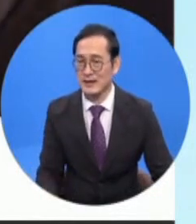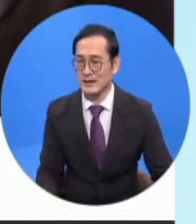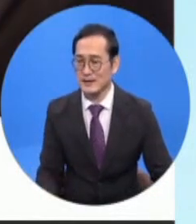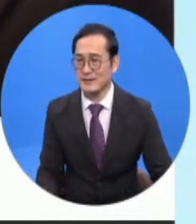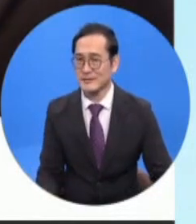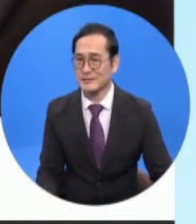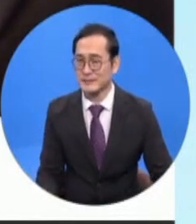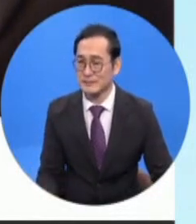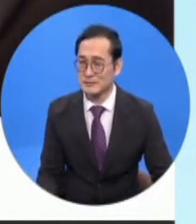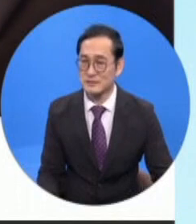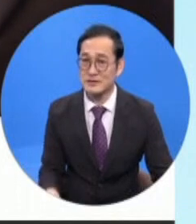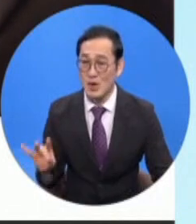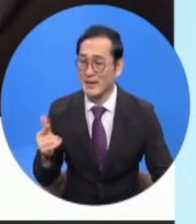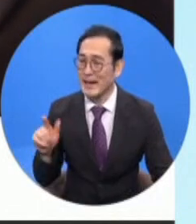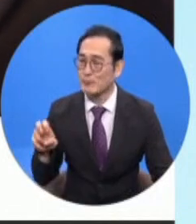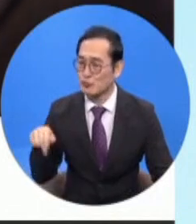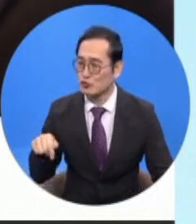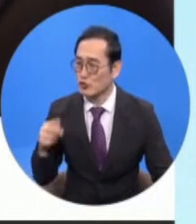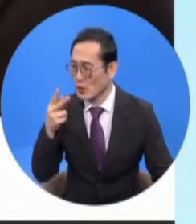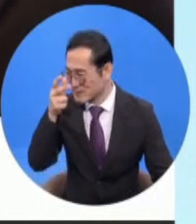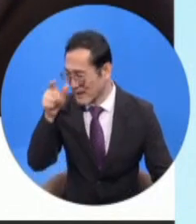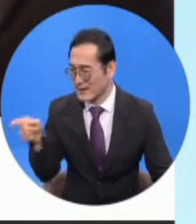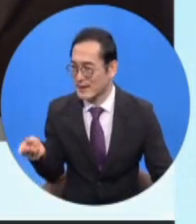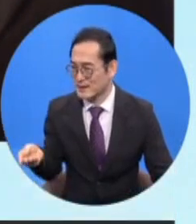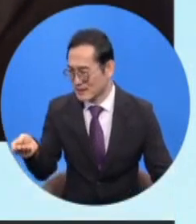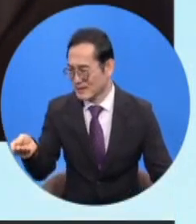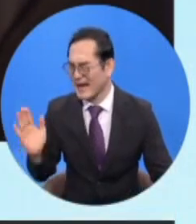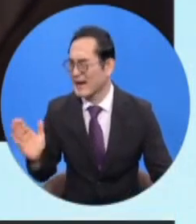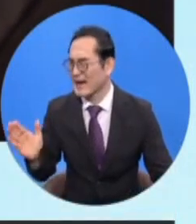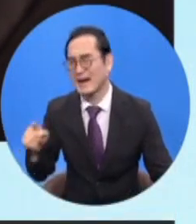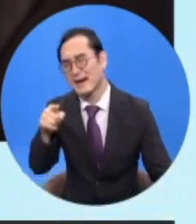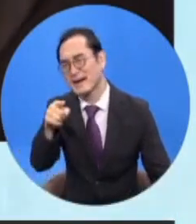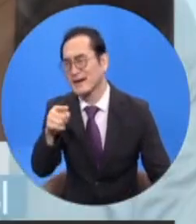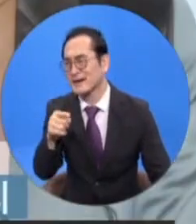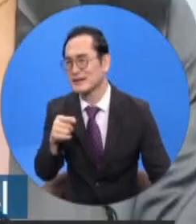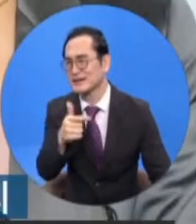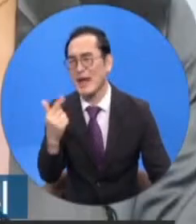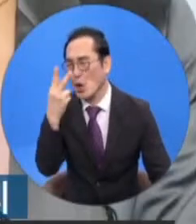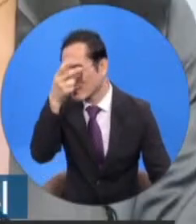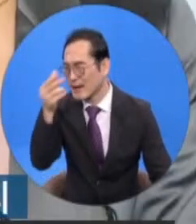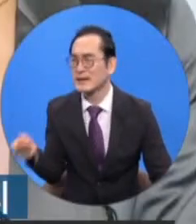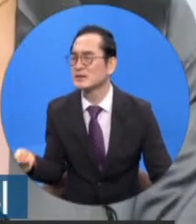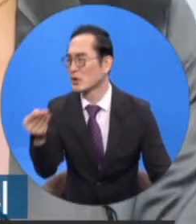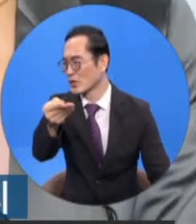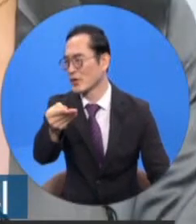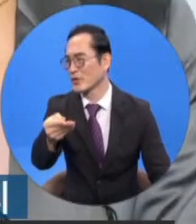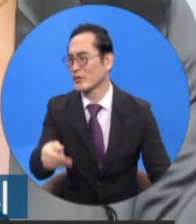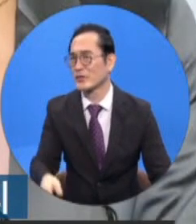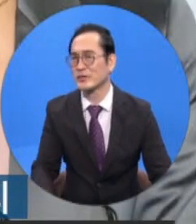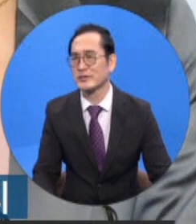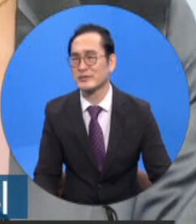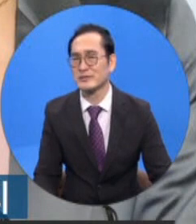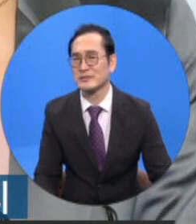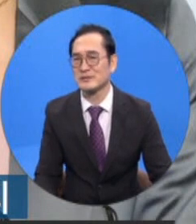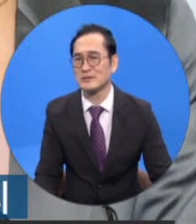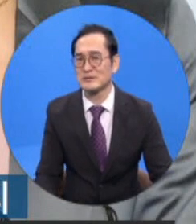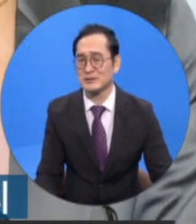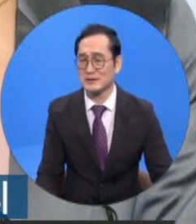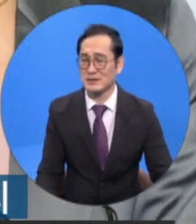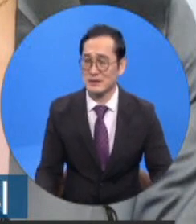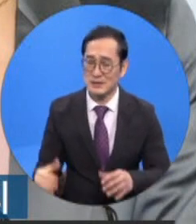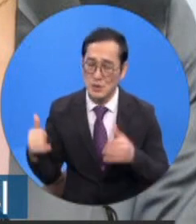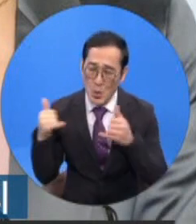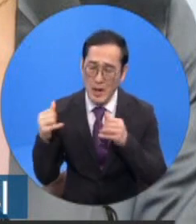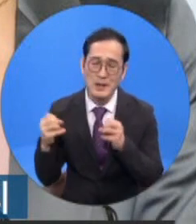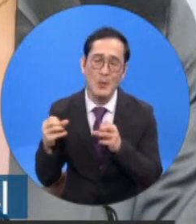넣으라고 이제 얘기했다 락의 녹취록이 다 좀 복원이 됐다고 하거든요 예 사실 이 부분은 기본 거의 확실하게 전 책임 져야 됩니다 그쳐 설명을 해야